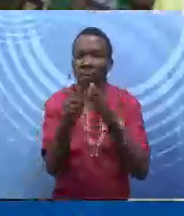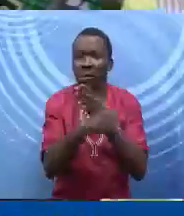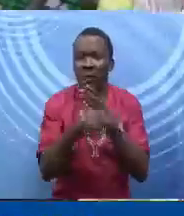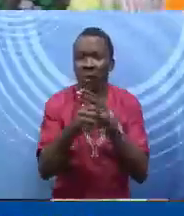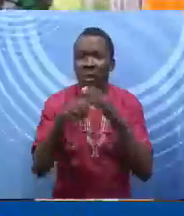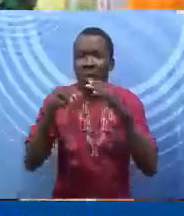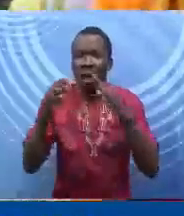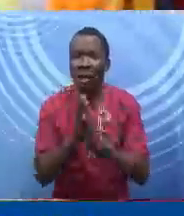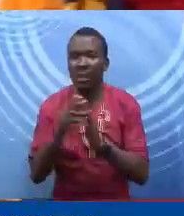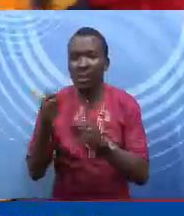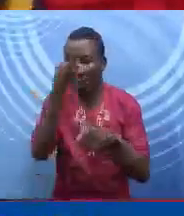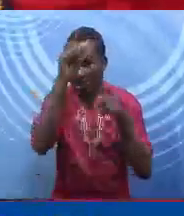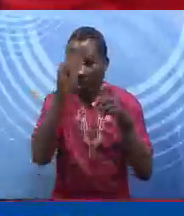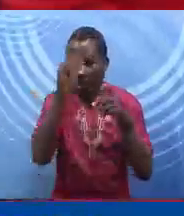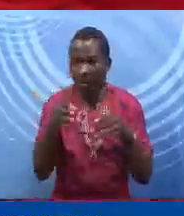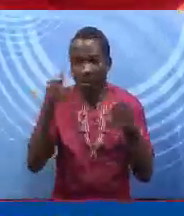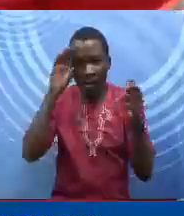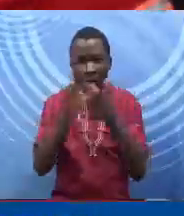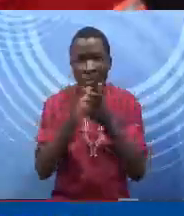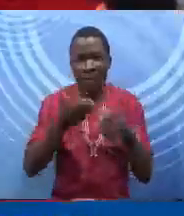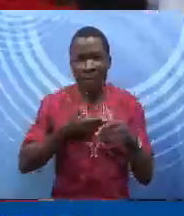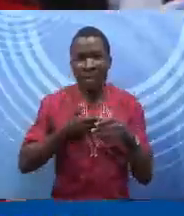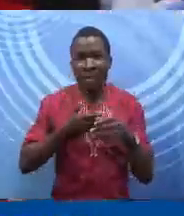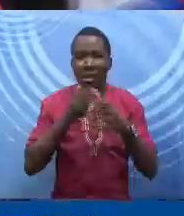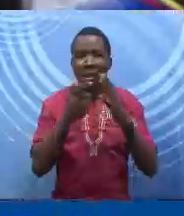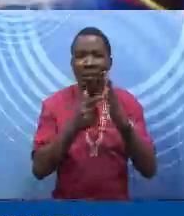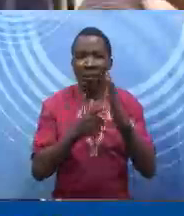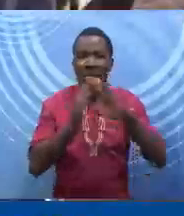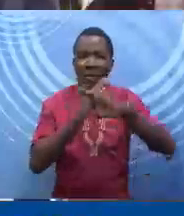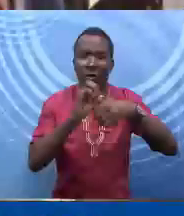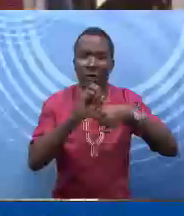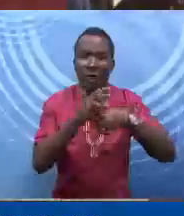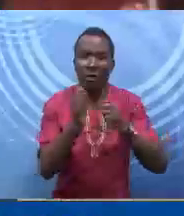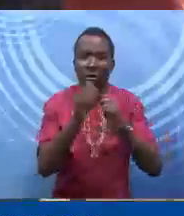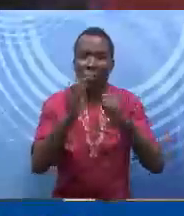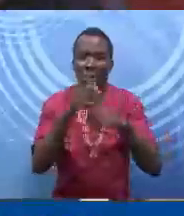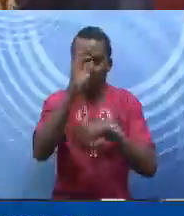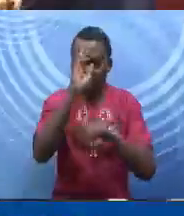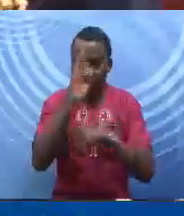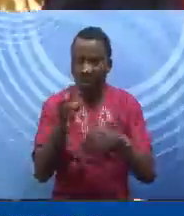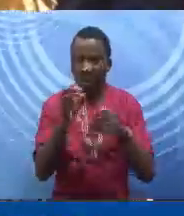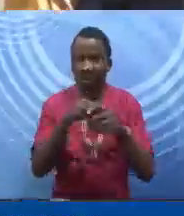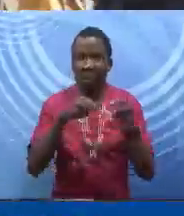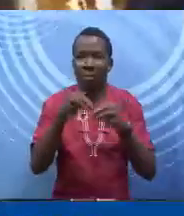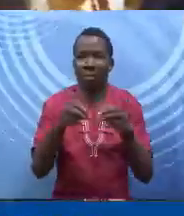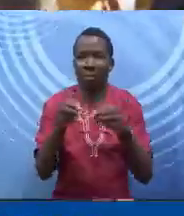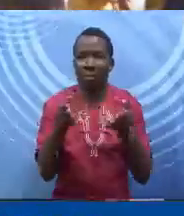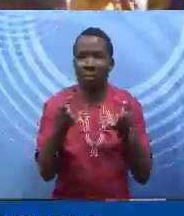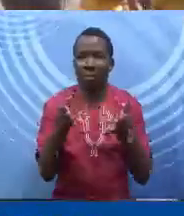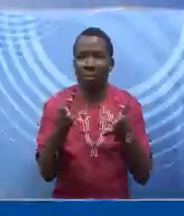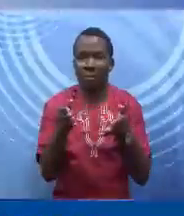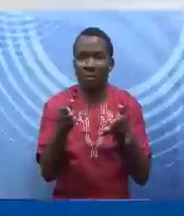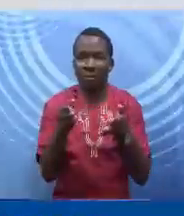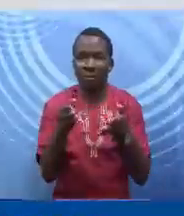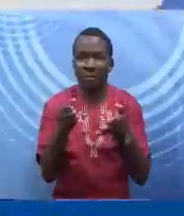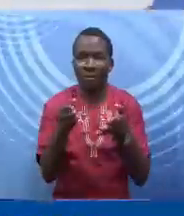murenge ndetse n'ibivugwa n'aba baturage, nta cyizere wagira ko amabwiriza yo kwirinda icyorezo cya COVID-19 azigera yubahirizwa muri iri soko.